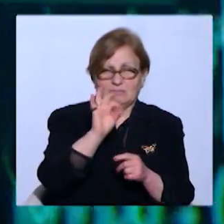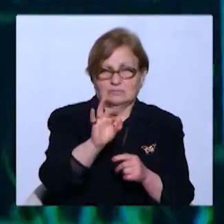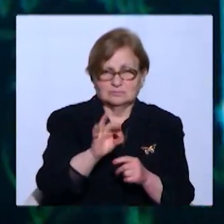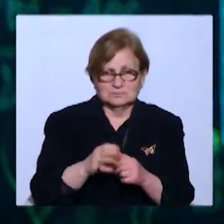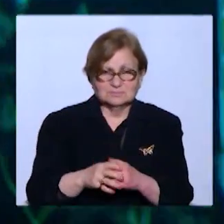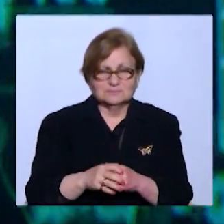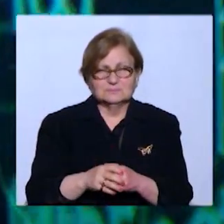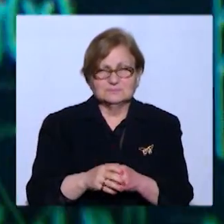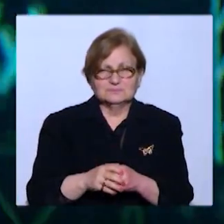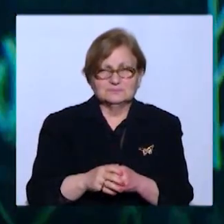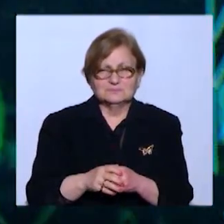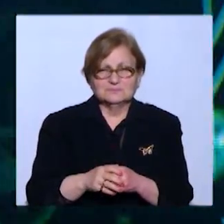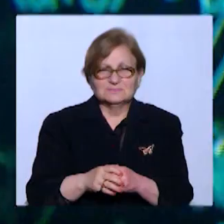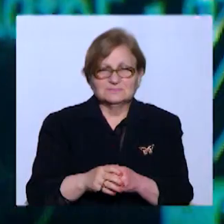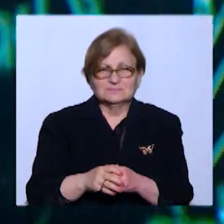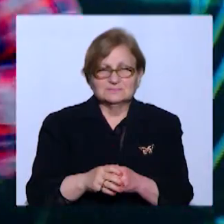ასე.